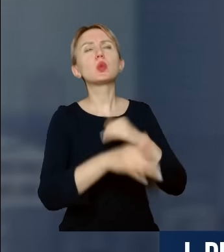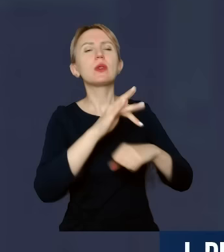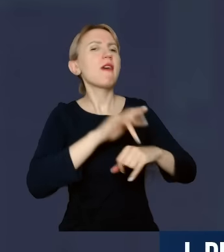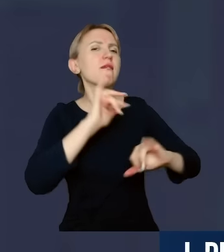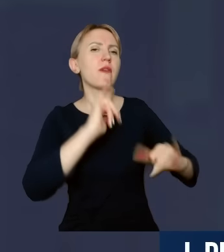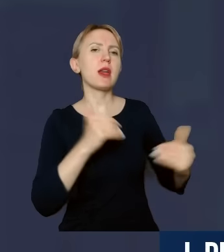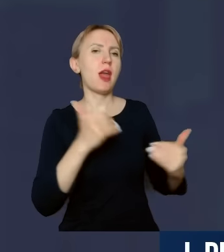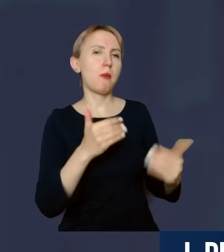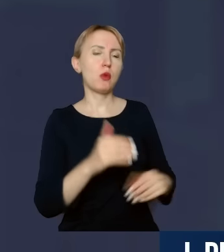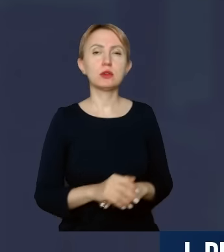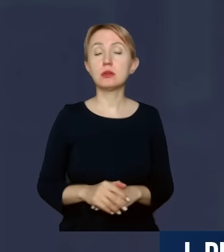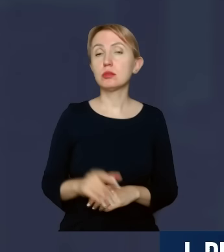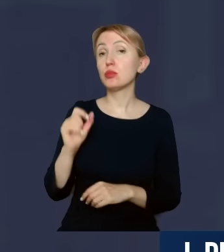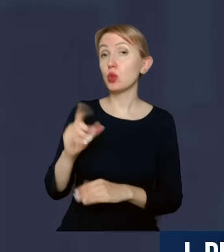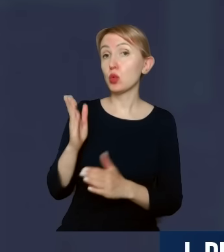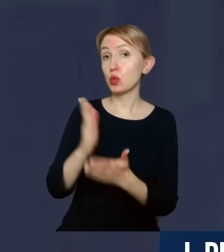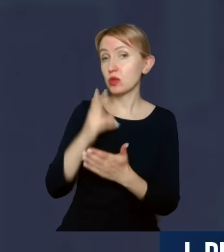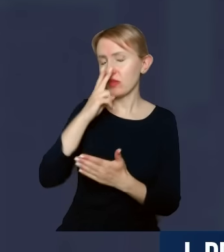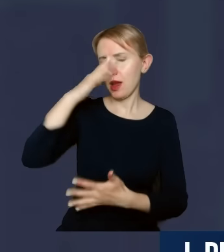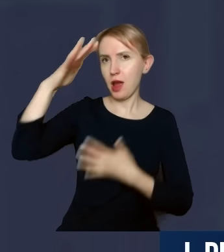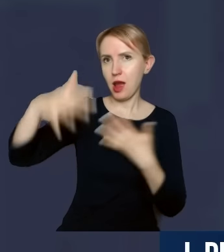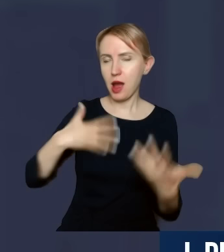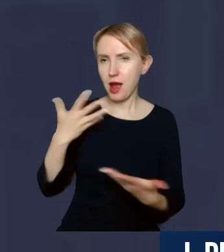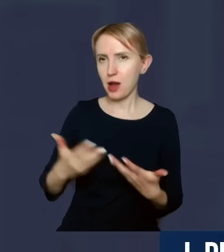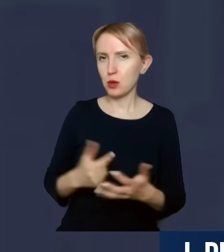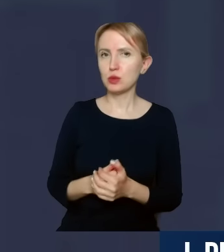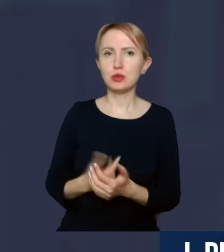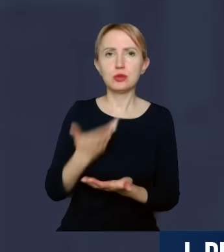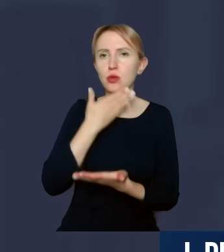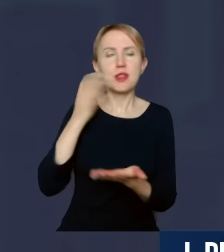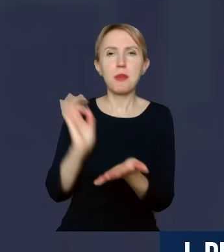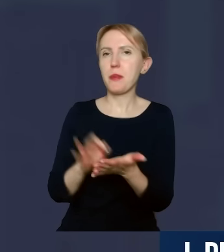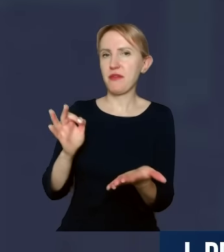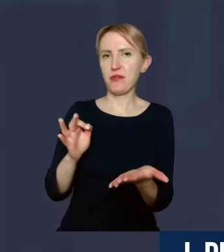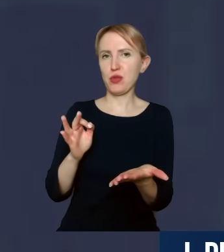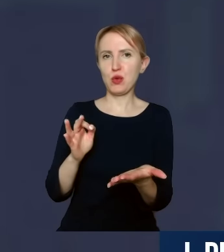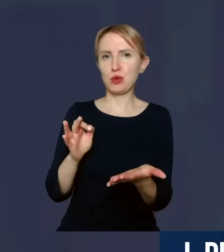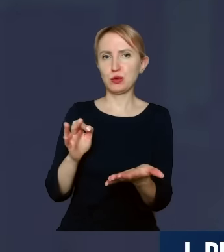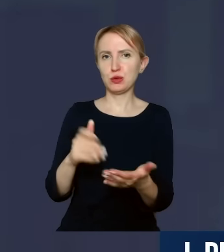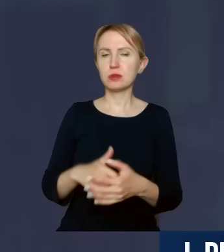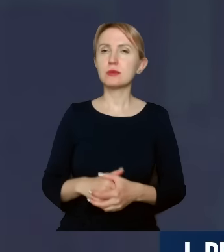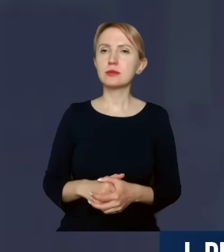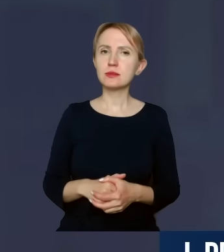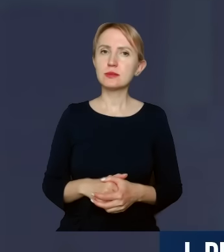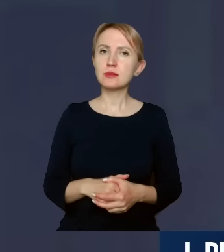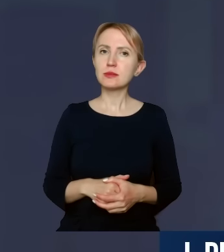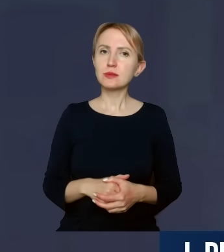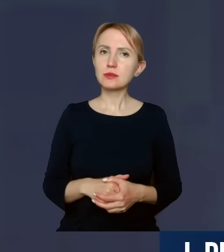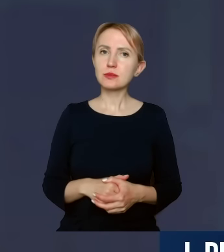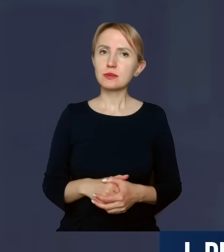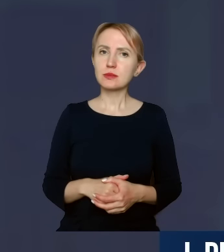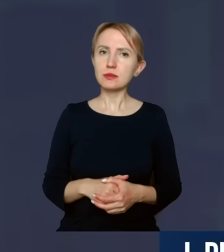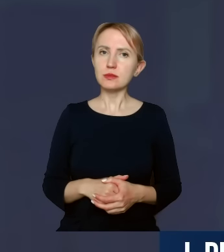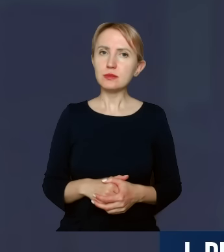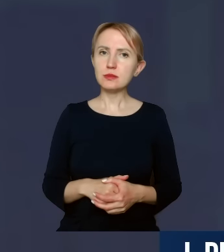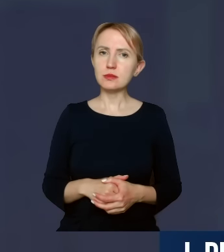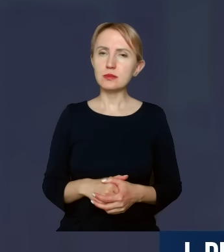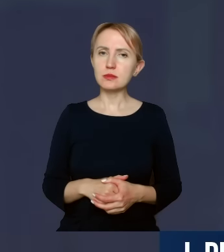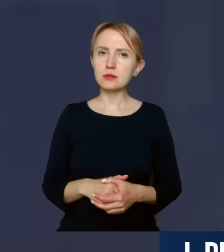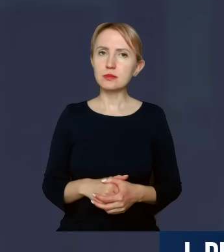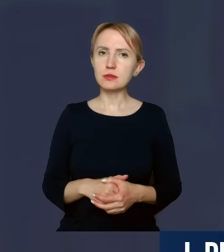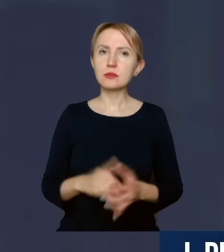No już skutkuje chaosem, taką niepewnością. Przede wszystkim też jest jakby uderza w